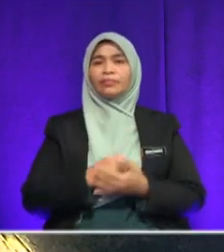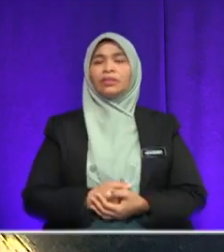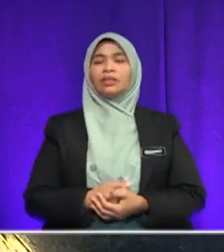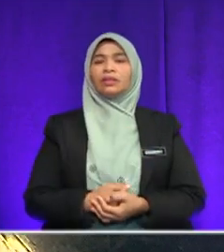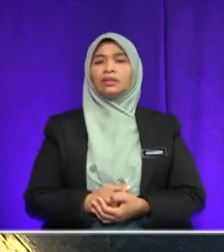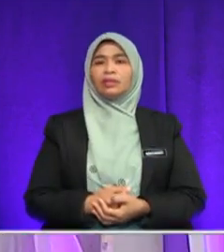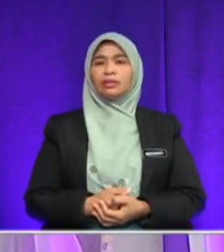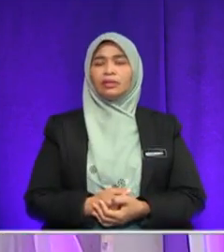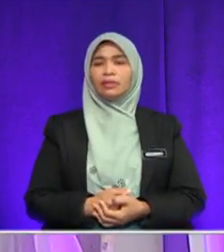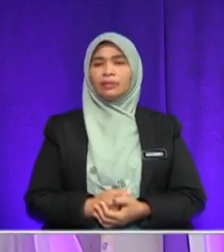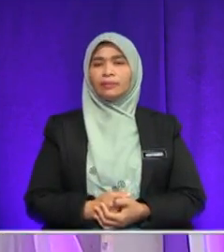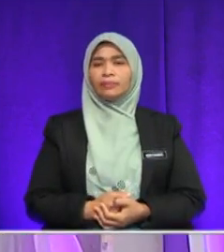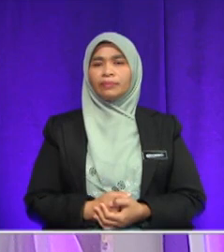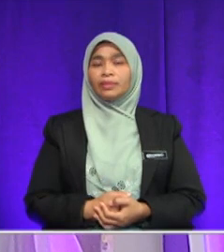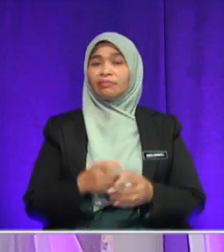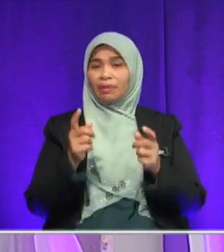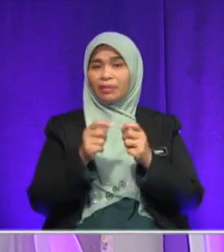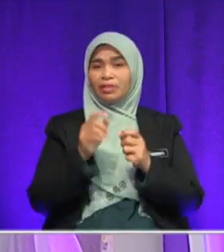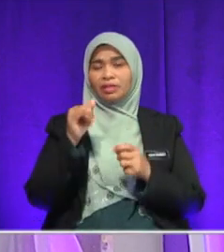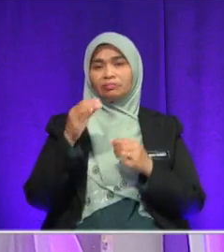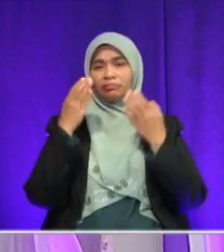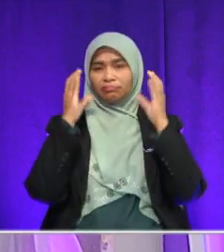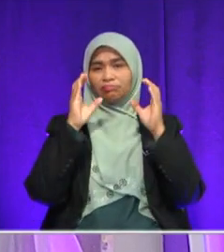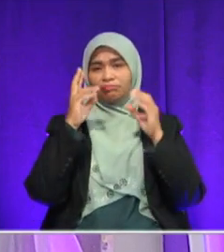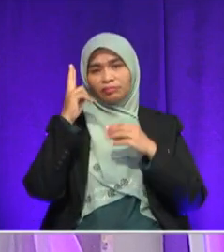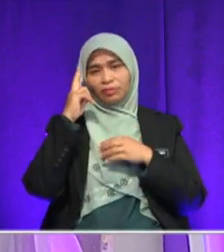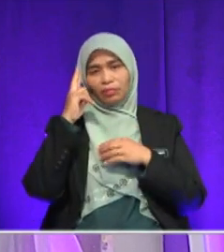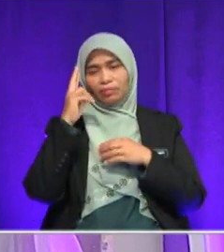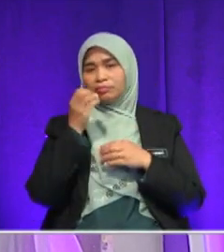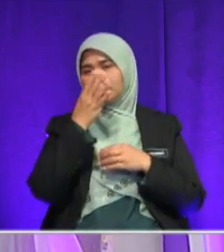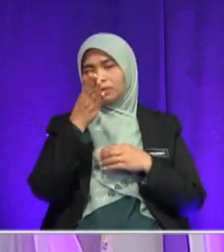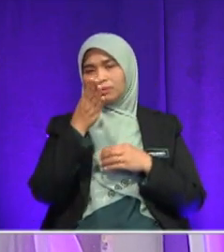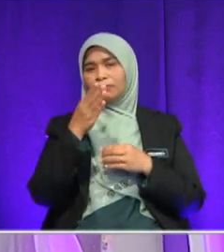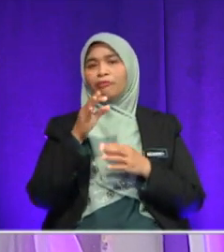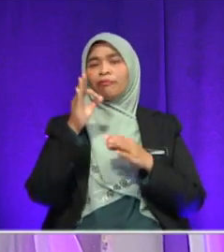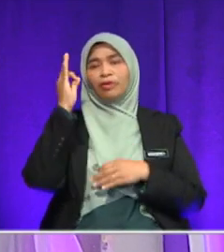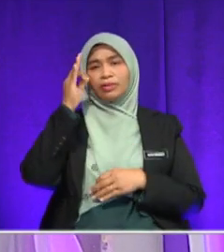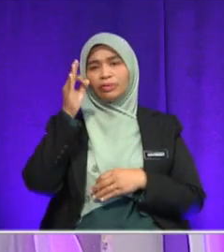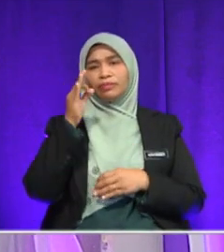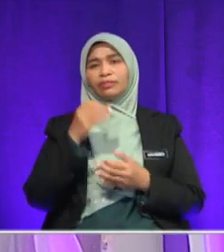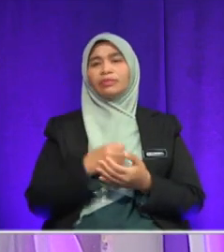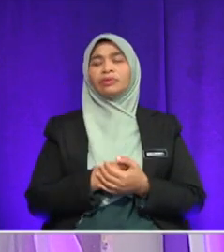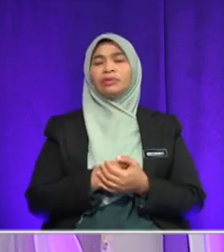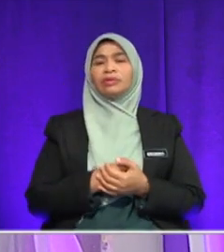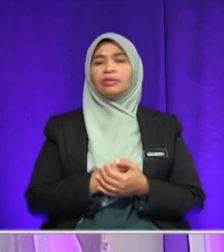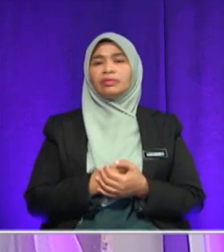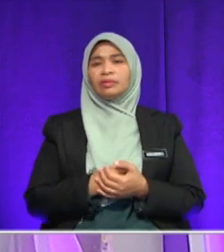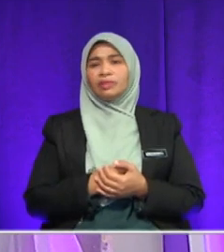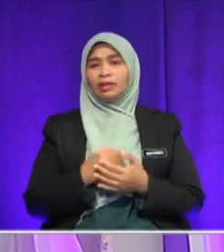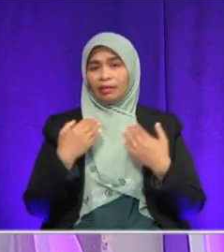cikgu? Dan seperti yang cikgu Roslan katakan tadi, faktor-faktor penentu yang kita belajar dalam segmen ni ialah musim, jangkaan harga masa